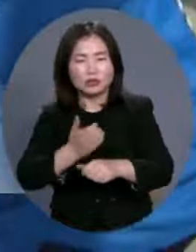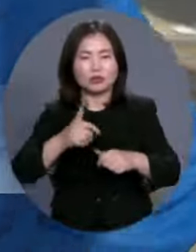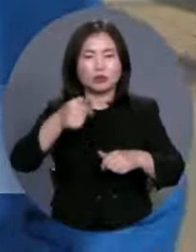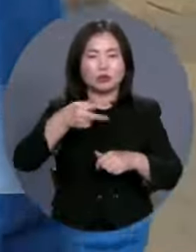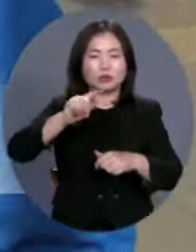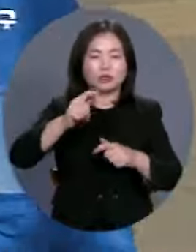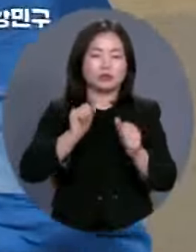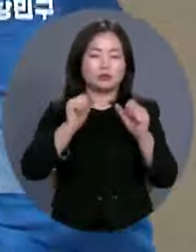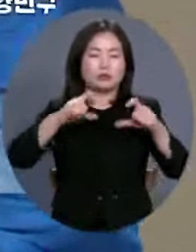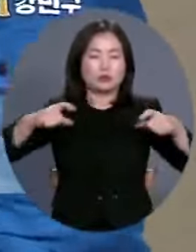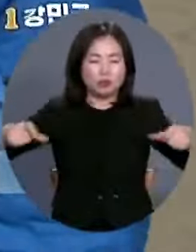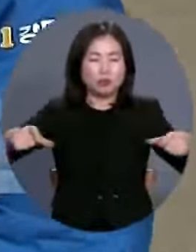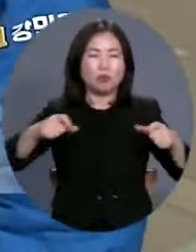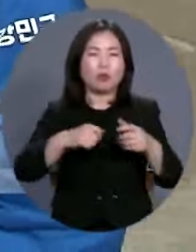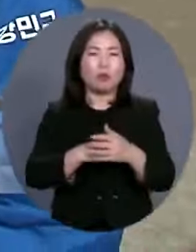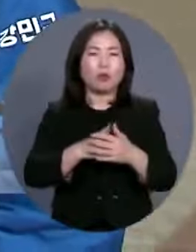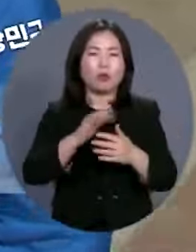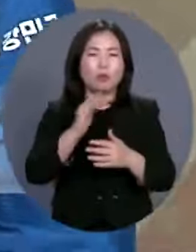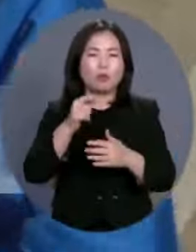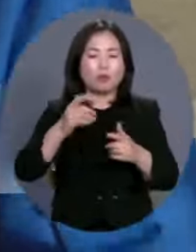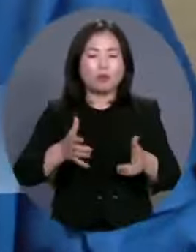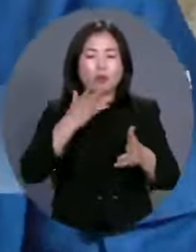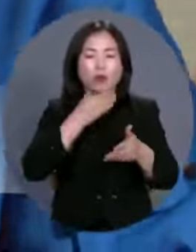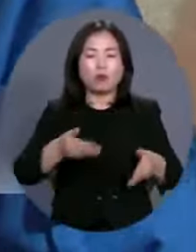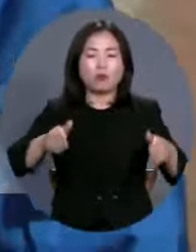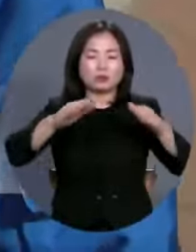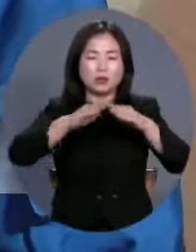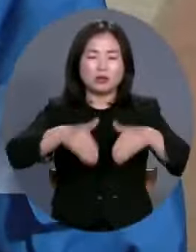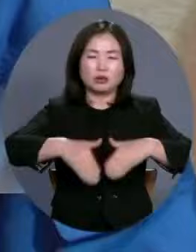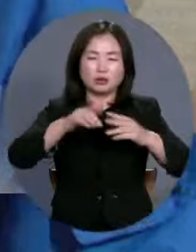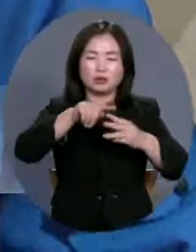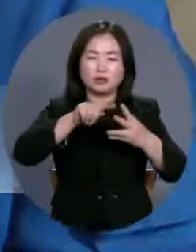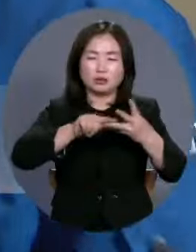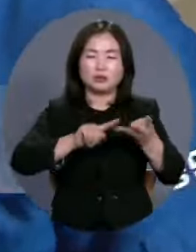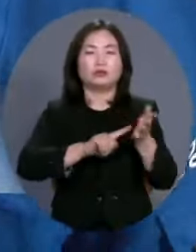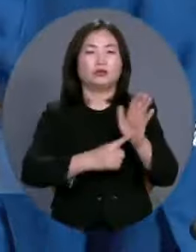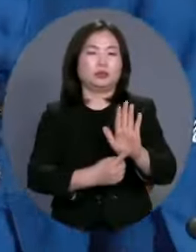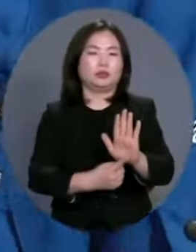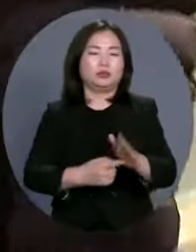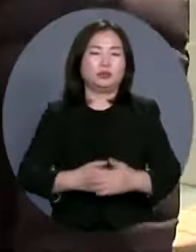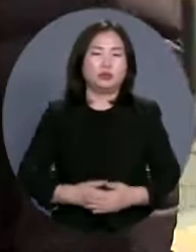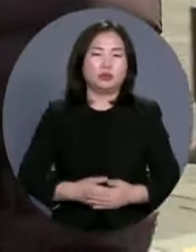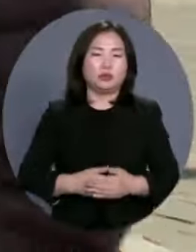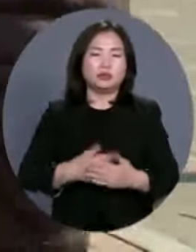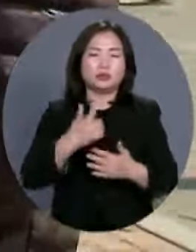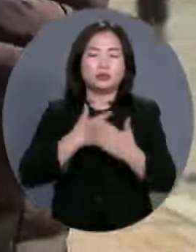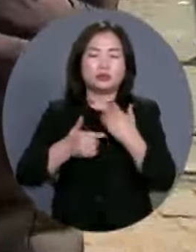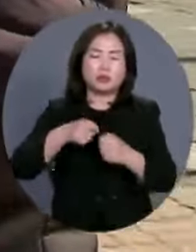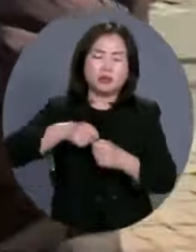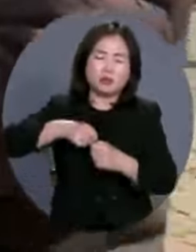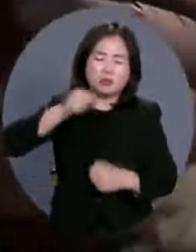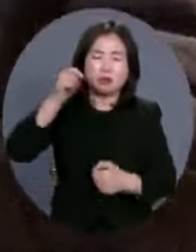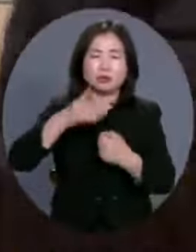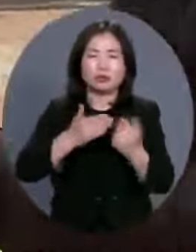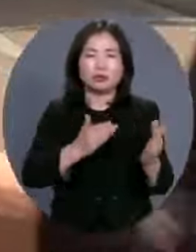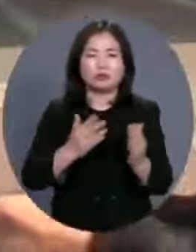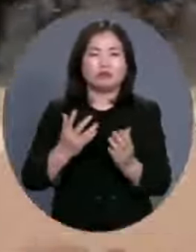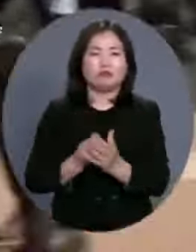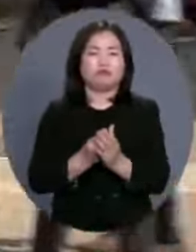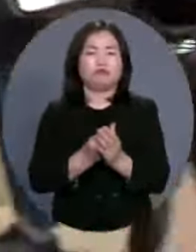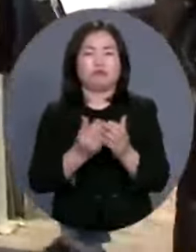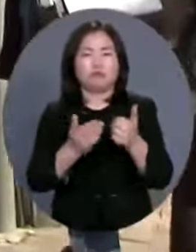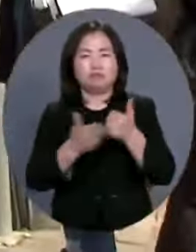고산지구 스포츠복합단지, 보훈 종합복지회관 건립 등을 공약했습니다. 오랜 정치 경험으로 일할 준비가 돼